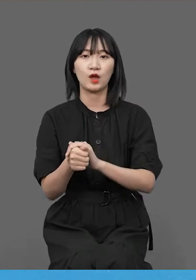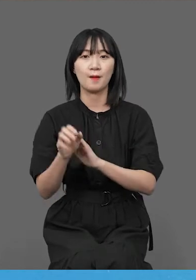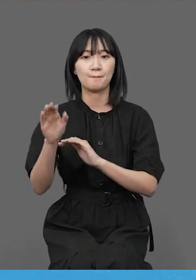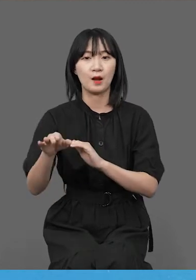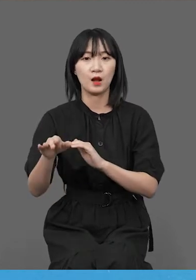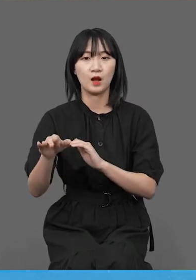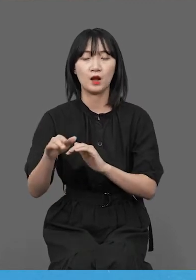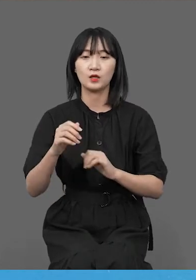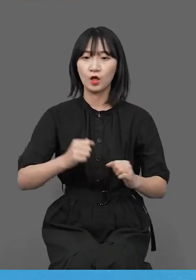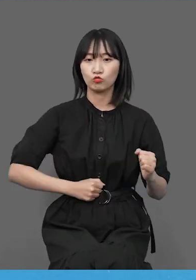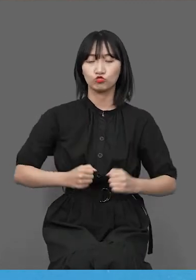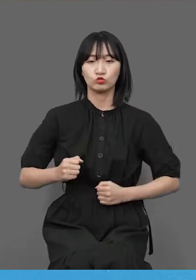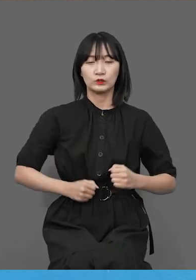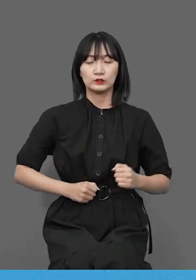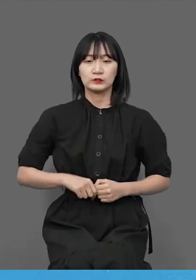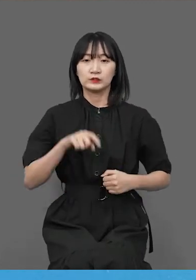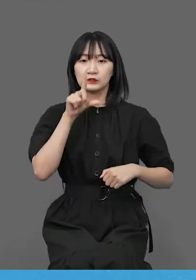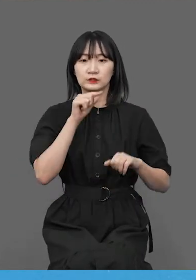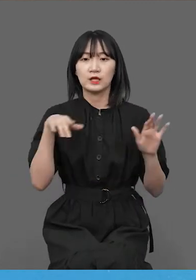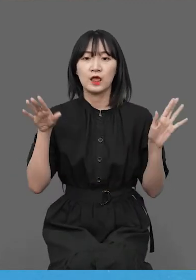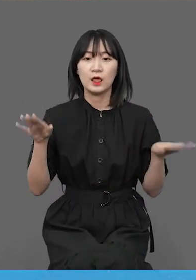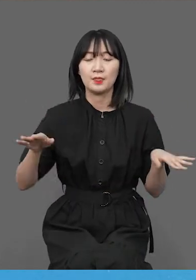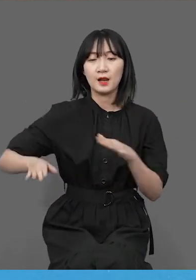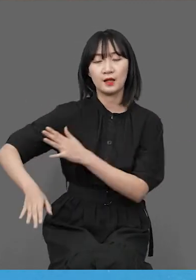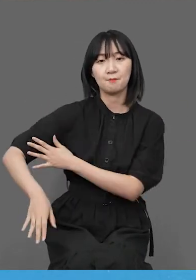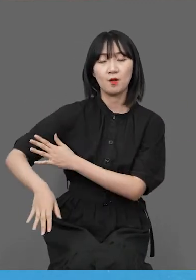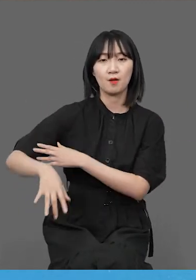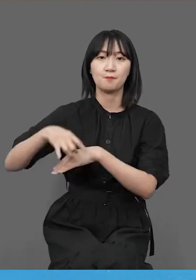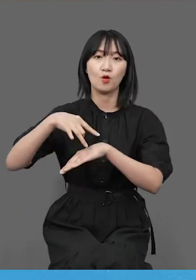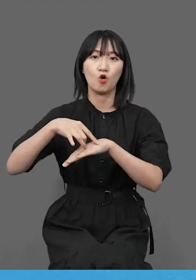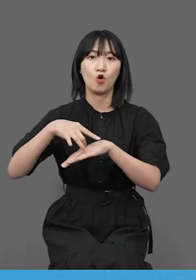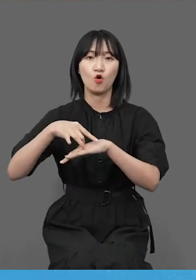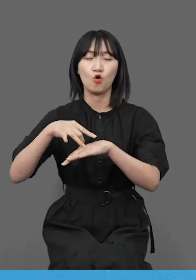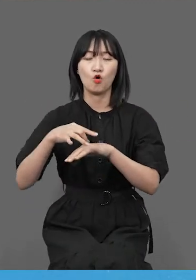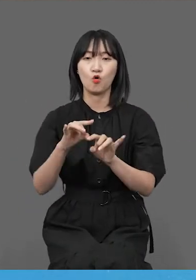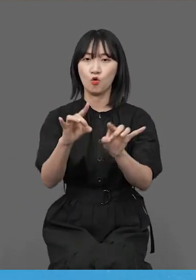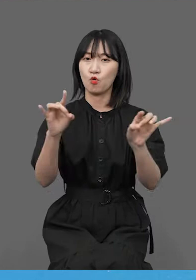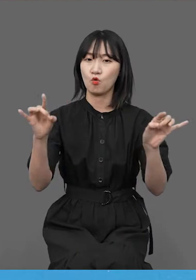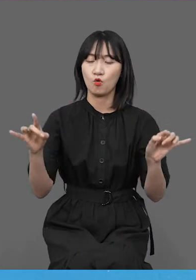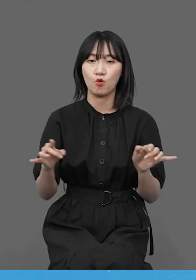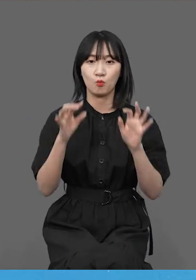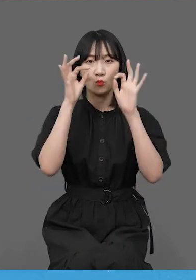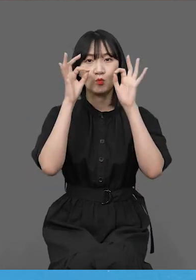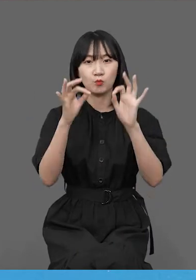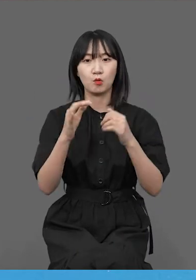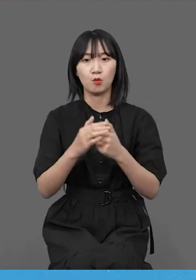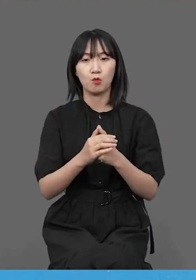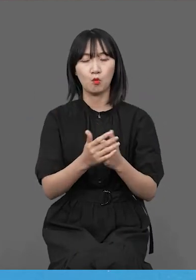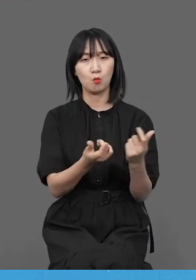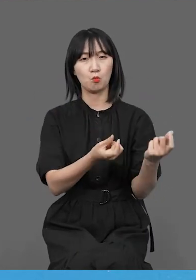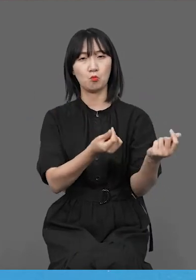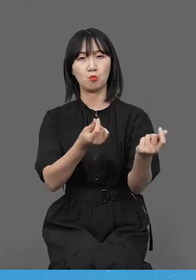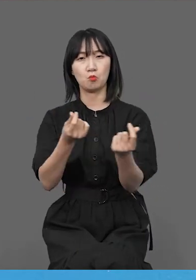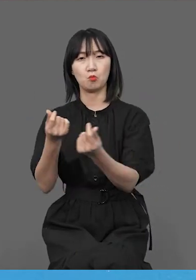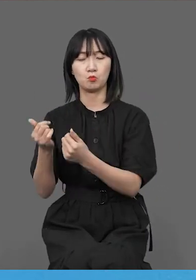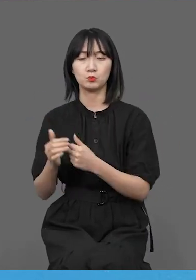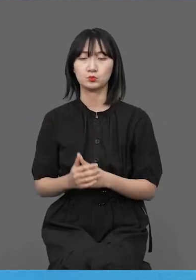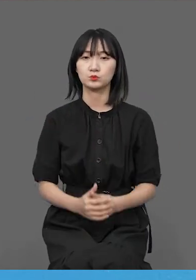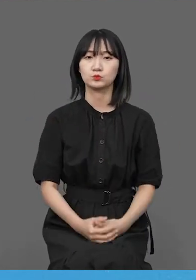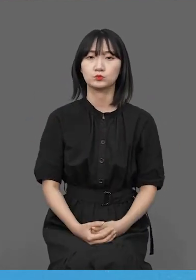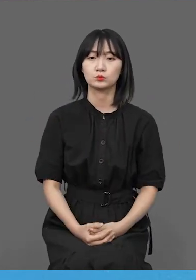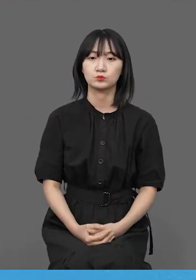개구리, 새들의 날개뼈까지 골격 구조를 보면은 저거 비슷하지 않느냐. 저